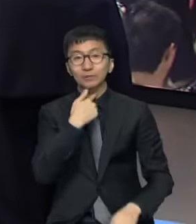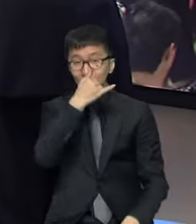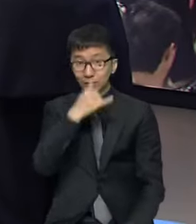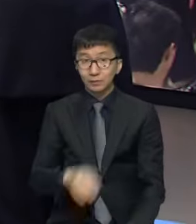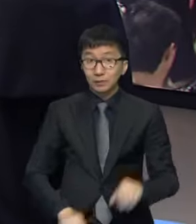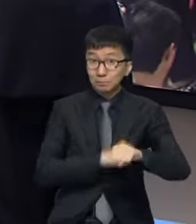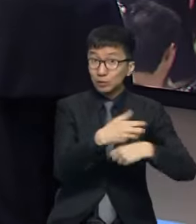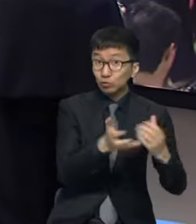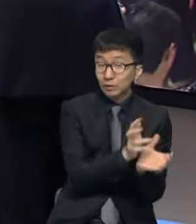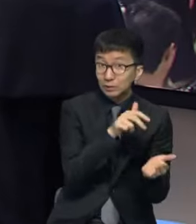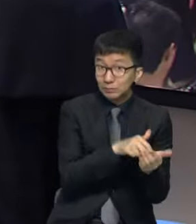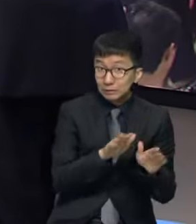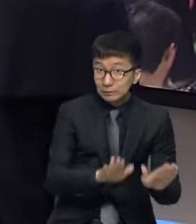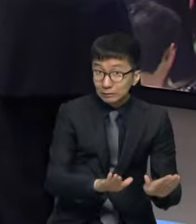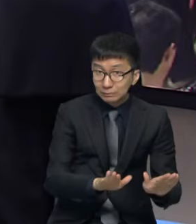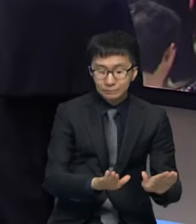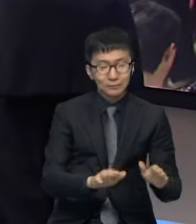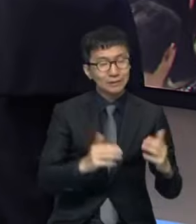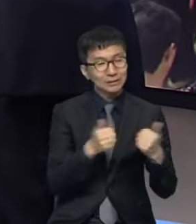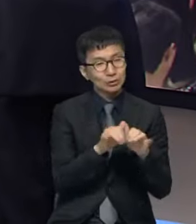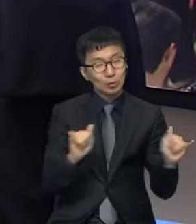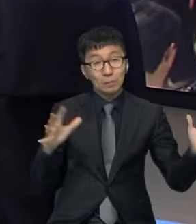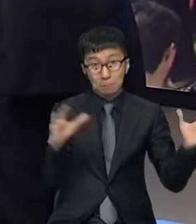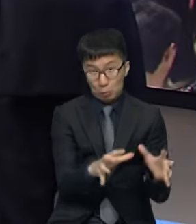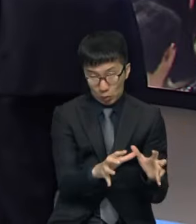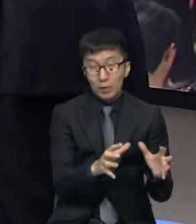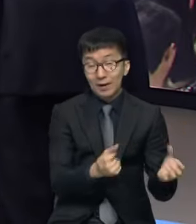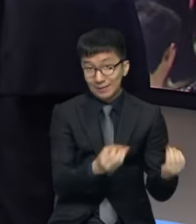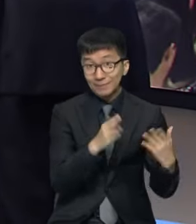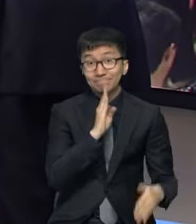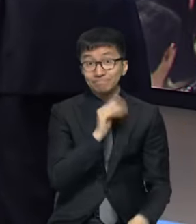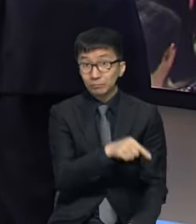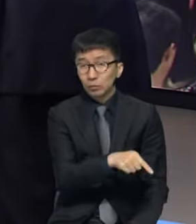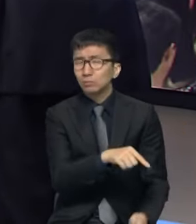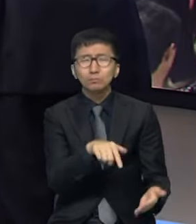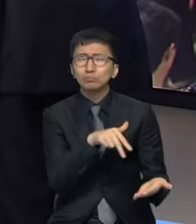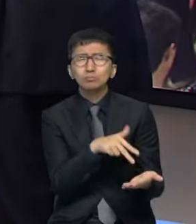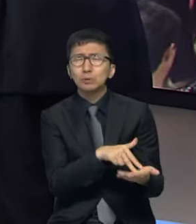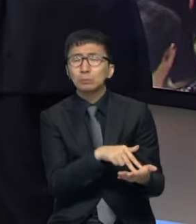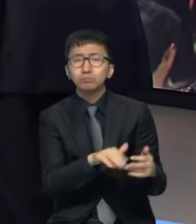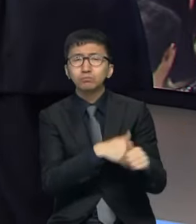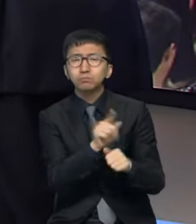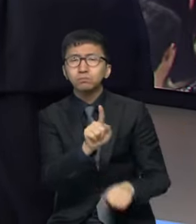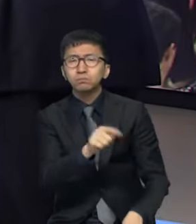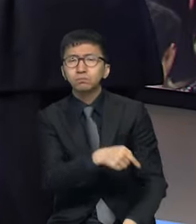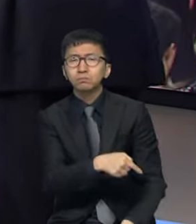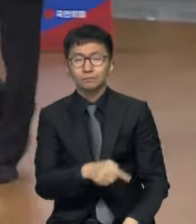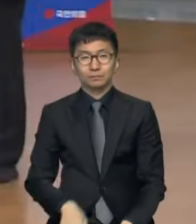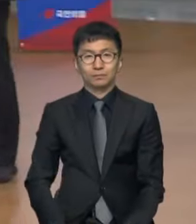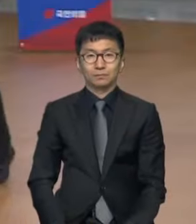민주당도 지금 이제 다른 곳에서 의원 연찬회를 하고 있잖아요. 지금 야당 쪽에서는 어떤 반응이 나왔는지도 전해주시죠.